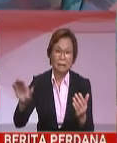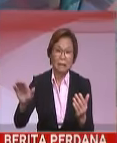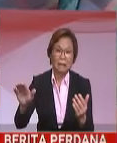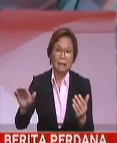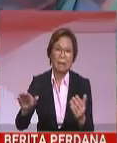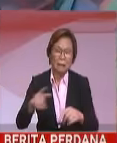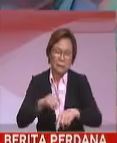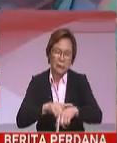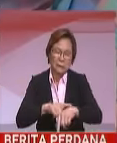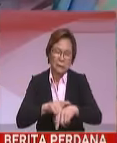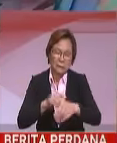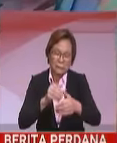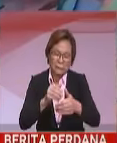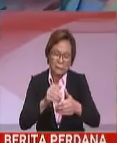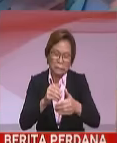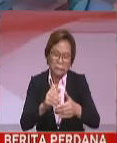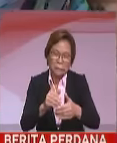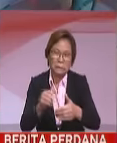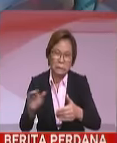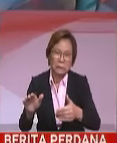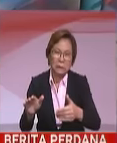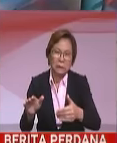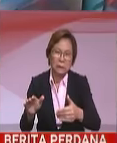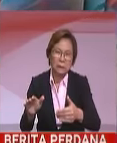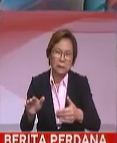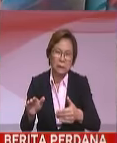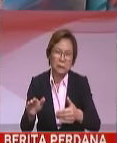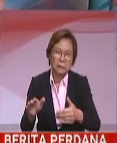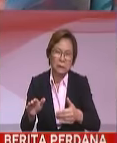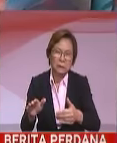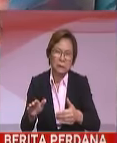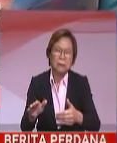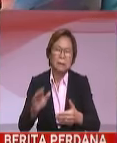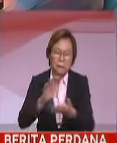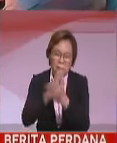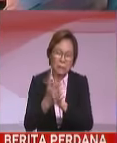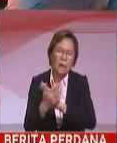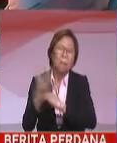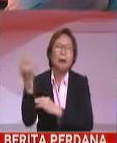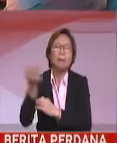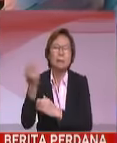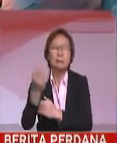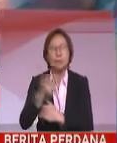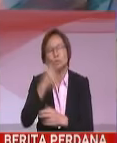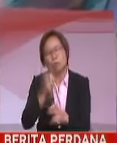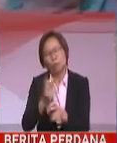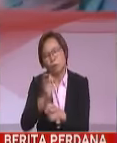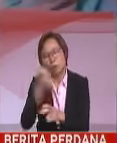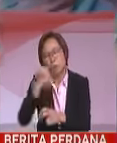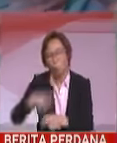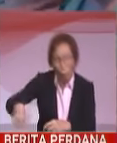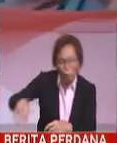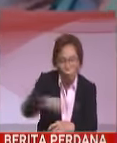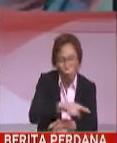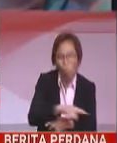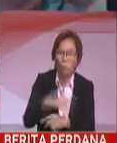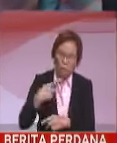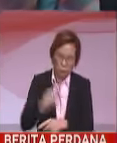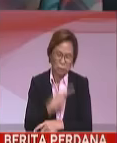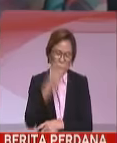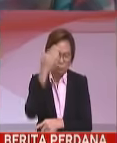waktu yang terdekat ni di dalam keadaan yang normal balik. Bukan senanglah untuk setiap individu, kita tahu